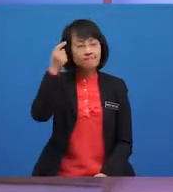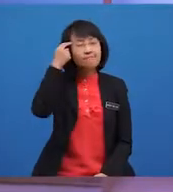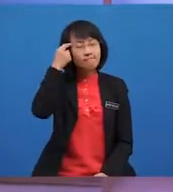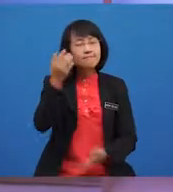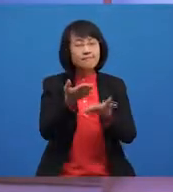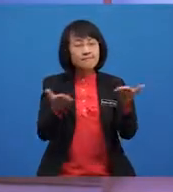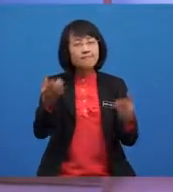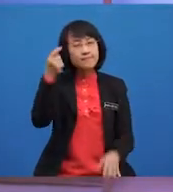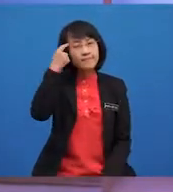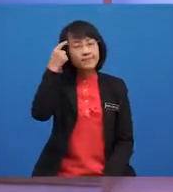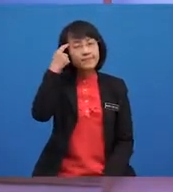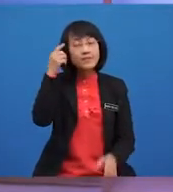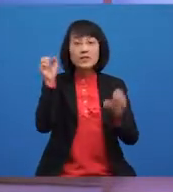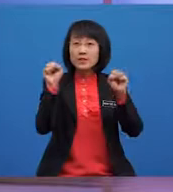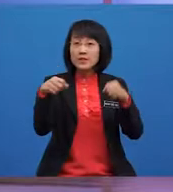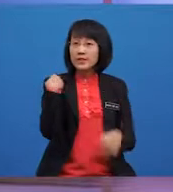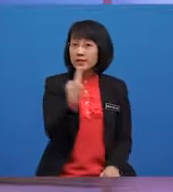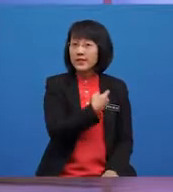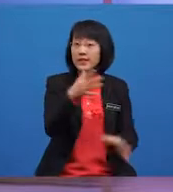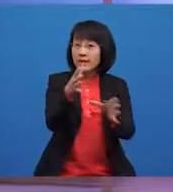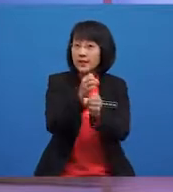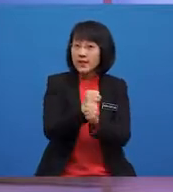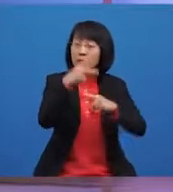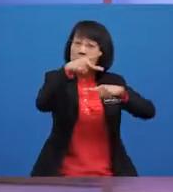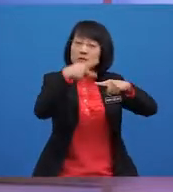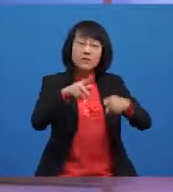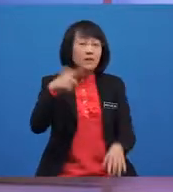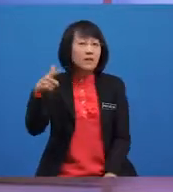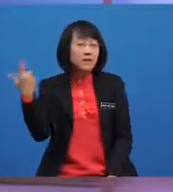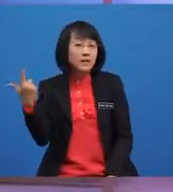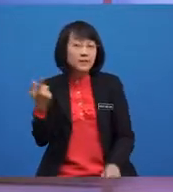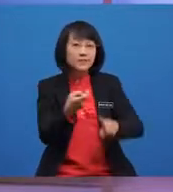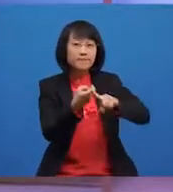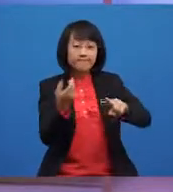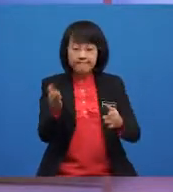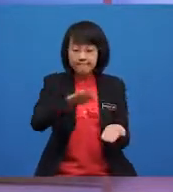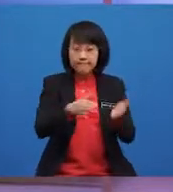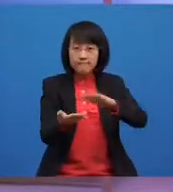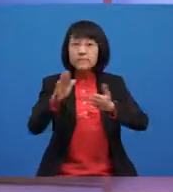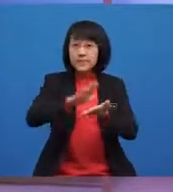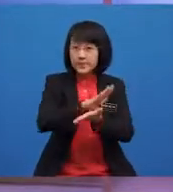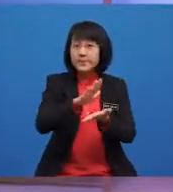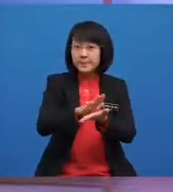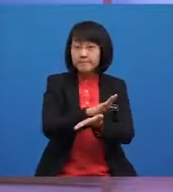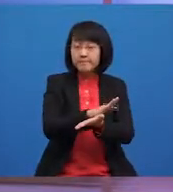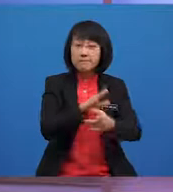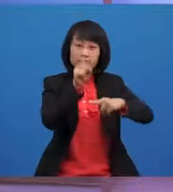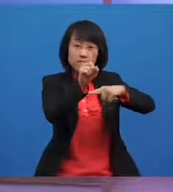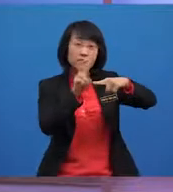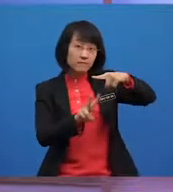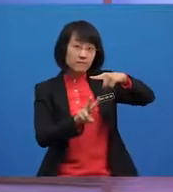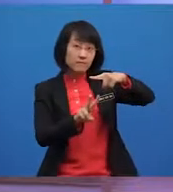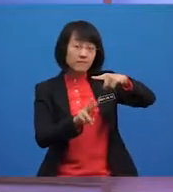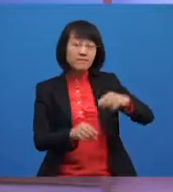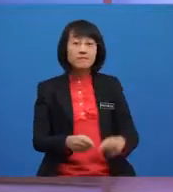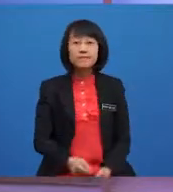Pada pendapat kamu, bolehkah kita dapatkan pecahan lain daripada lipatan kertas 1/2